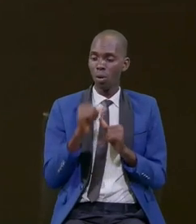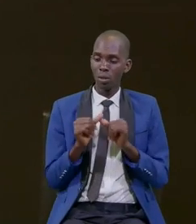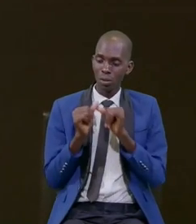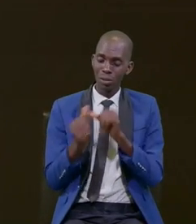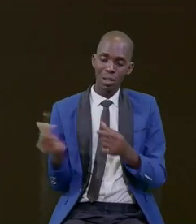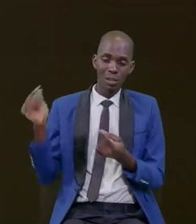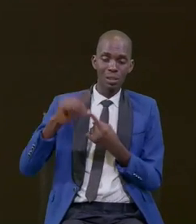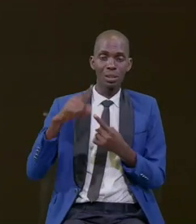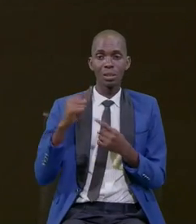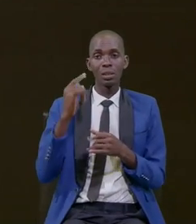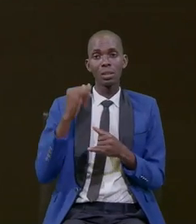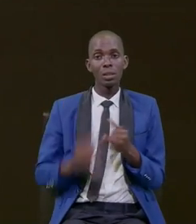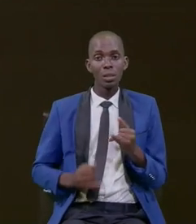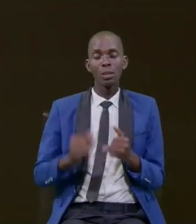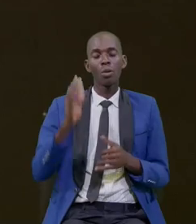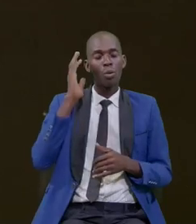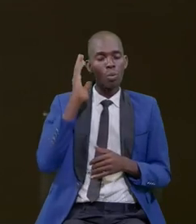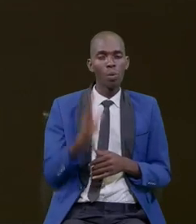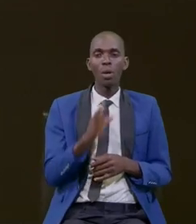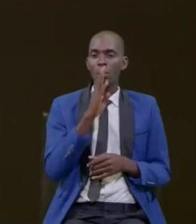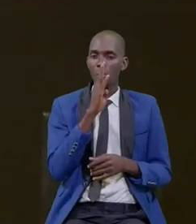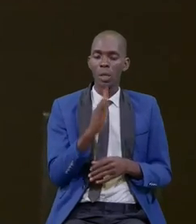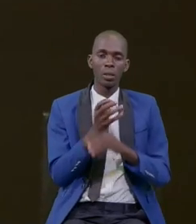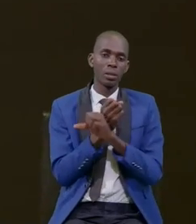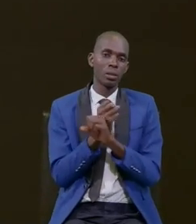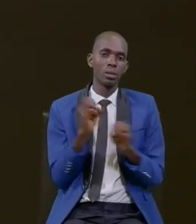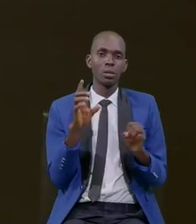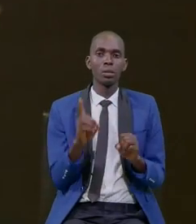Seigneur jusqu'à la fin seront sauvés.